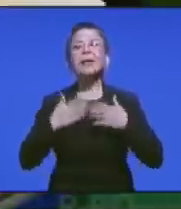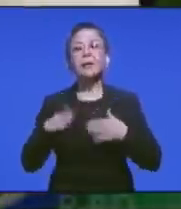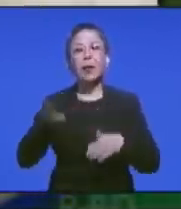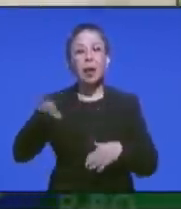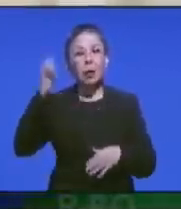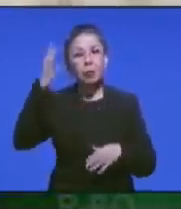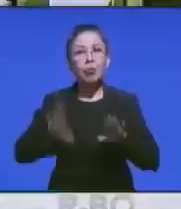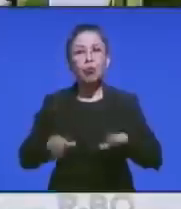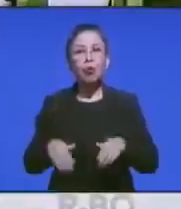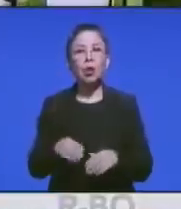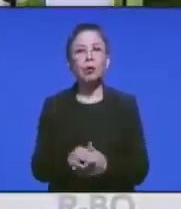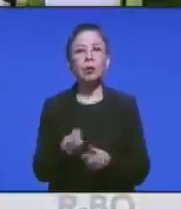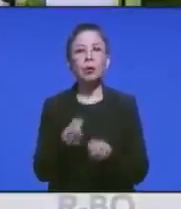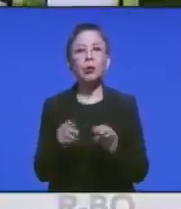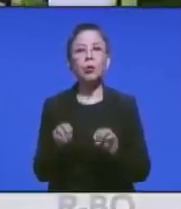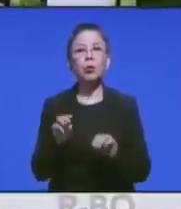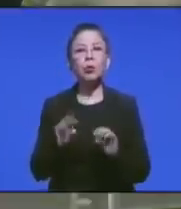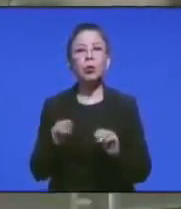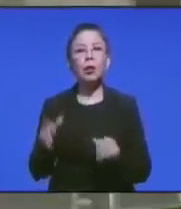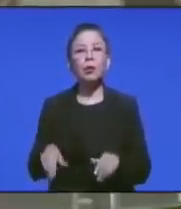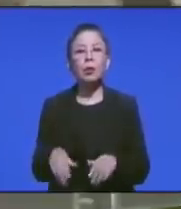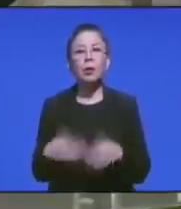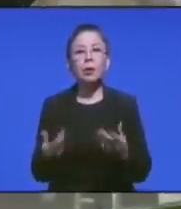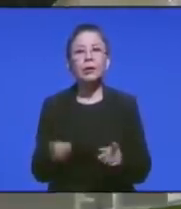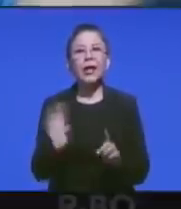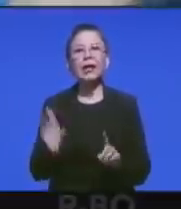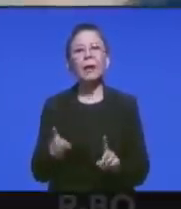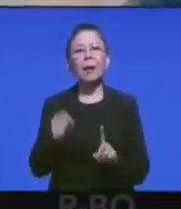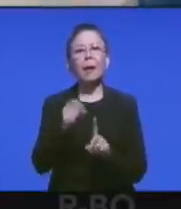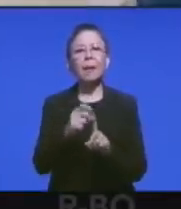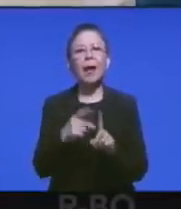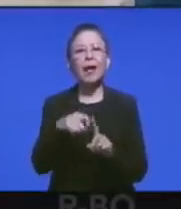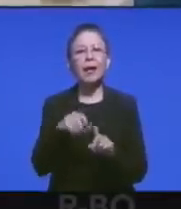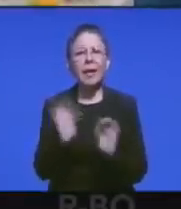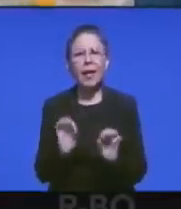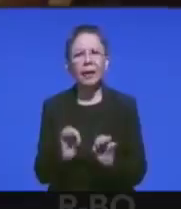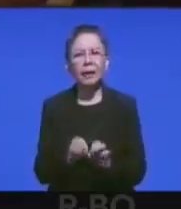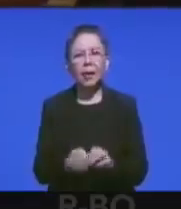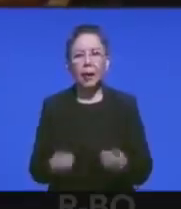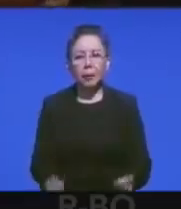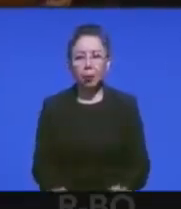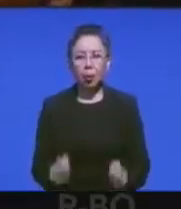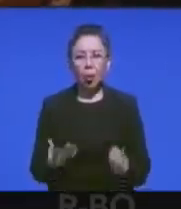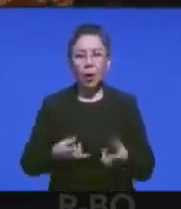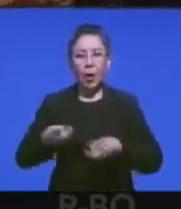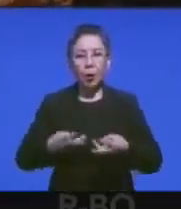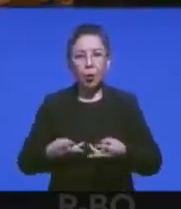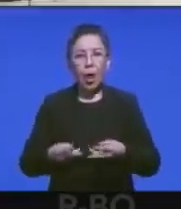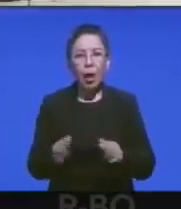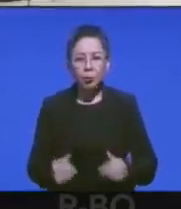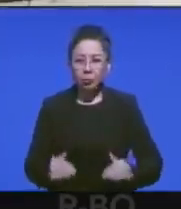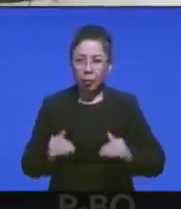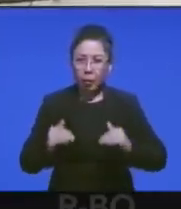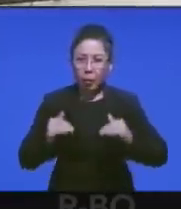yang tidak lagi berdaya jika kehilangan mata pencaharian. Ekonomi juga harus tumbuh merata. Daya beli masyarakat